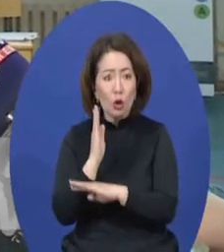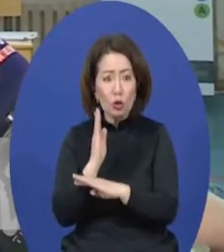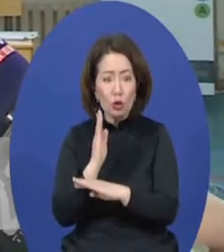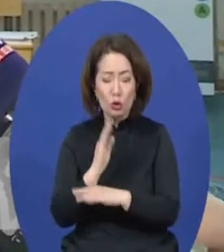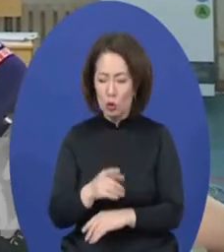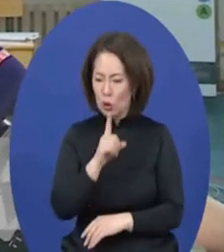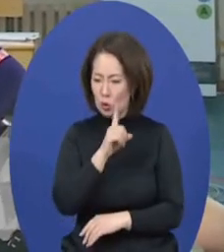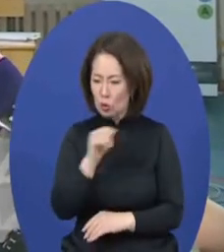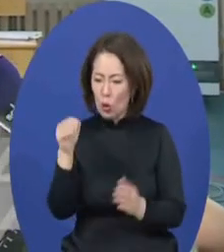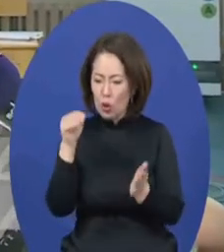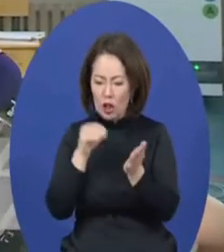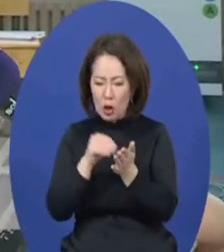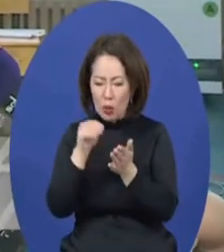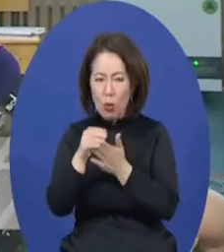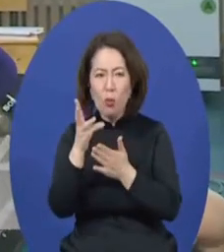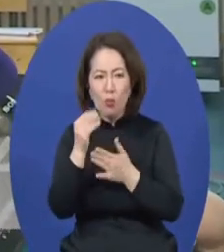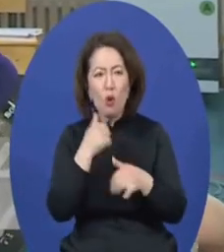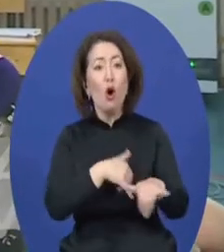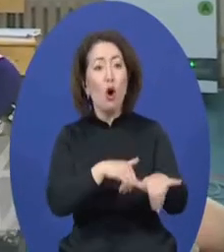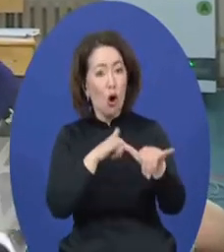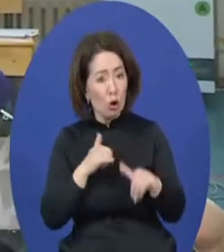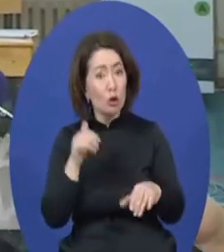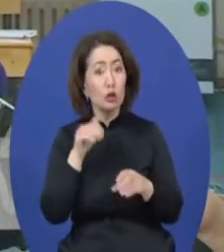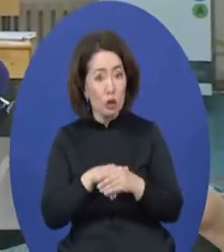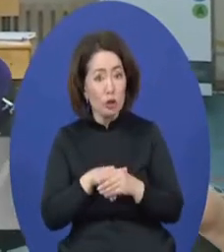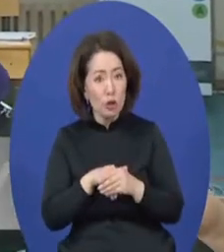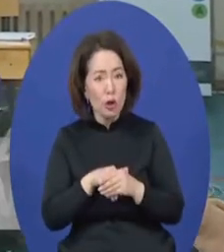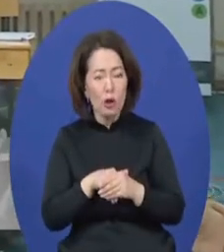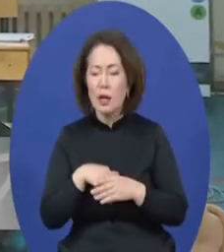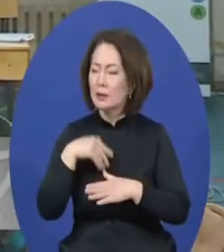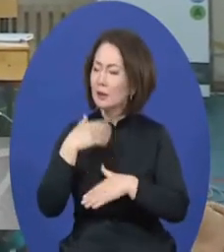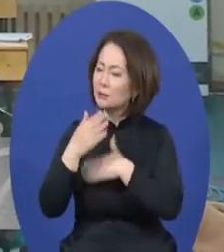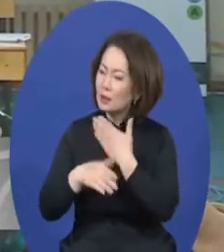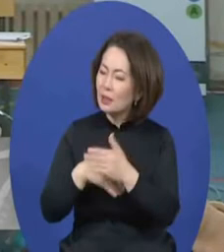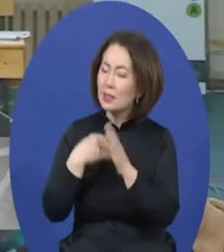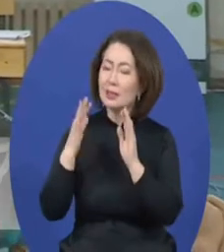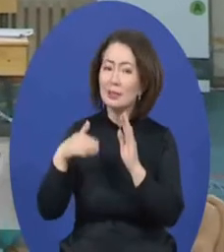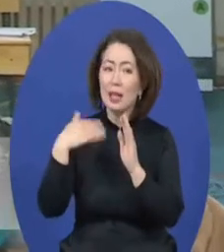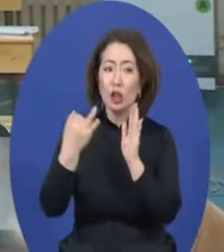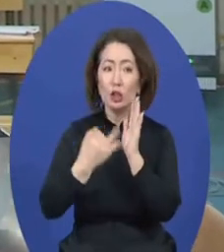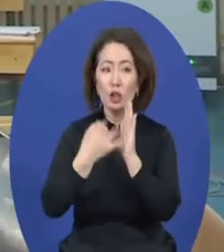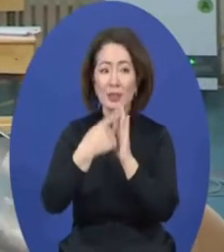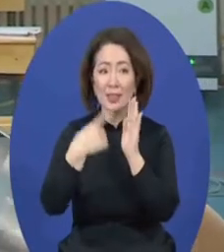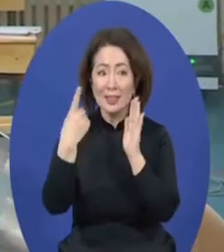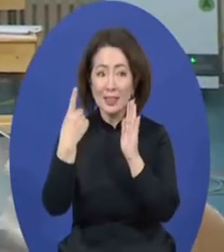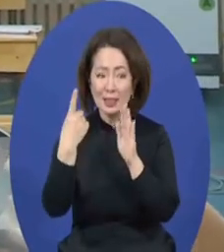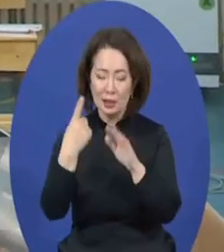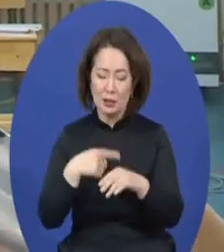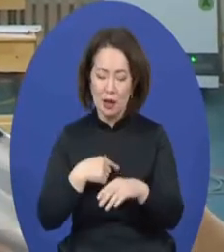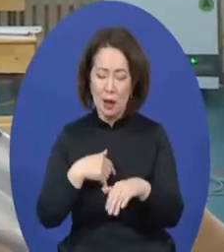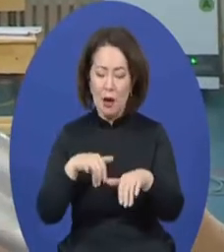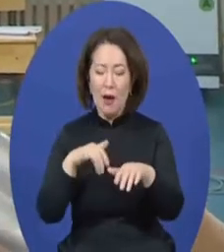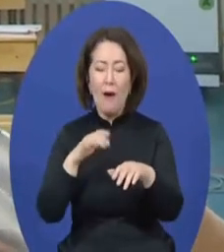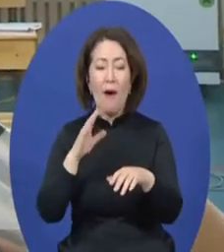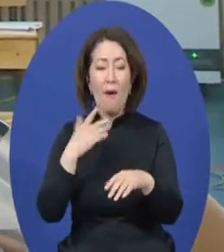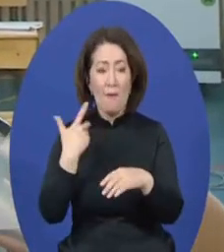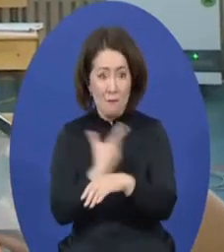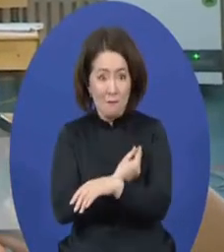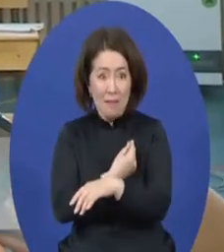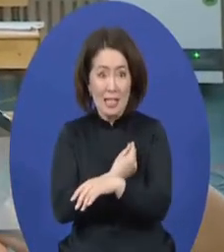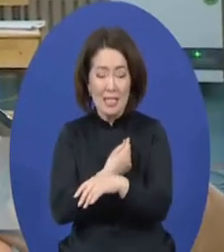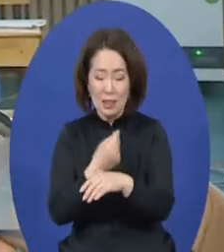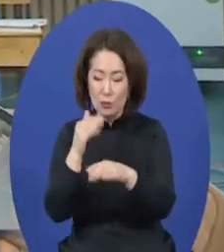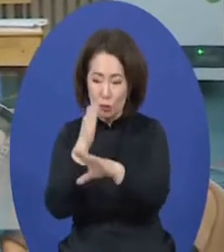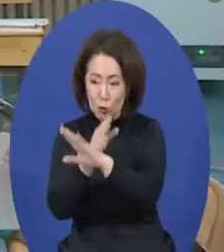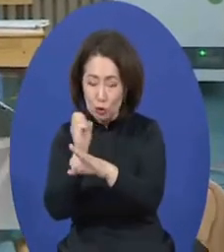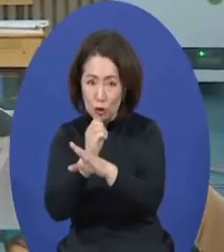өдөрт 100 тэрбум төгрөний хохирол учирч. Тэм учраас яаж одоо ч бид нэр 7 сарын 1-нд вакцинжуулалт дуусах байсан хугацааг 10 хоногоор